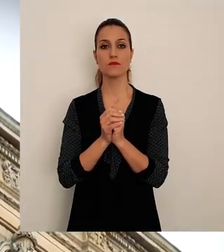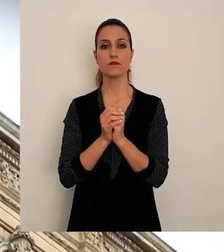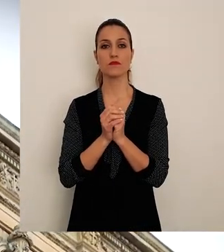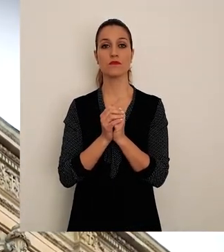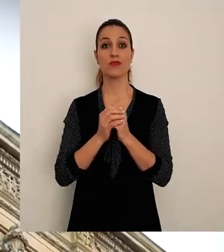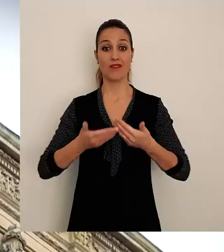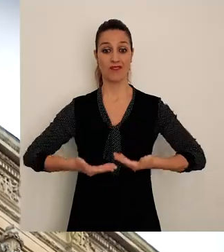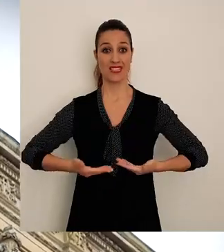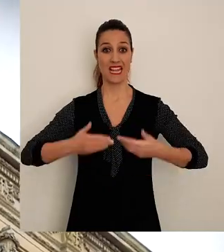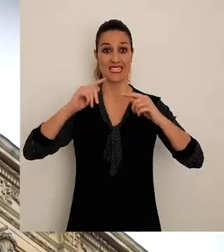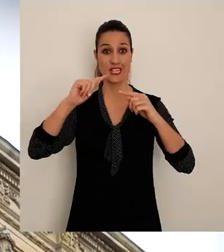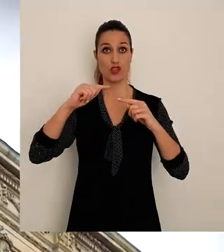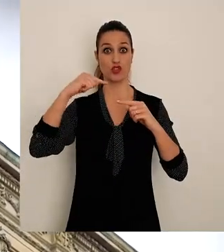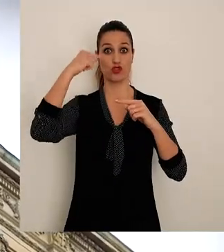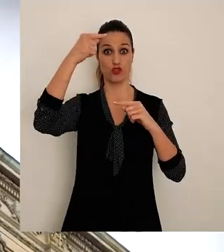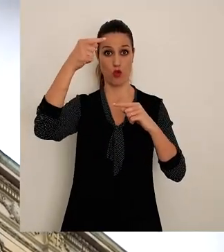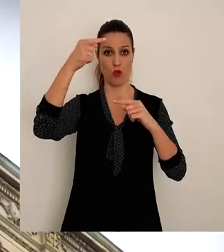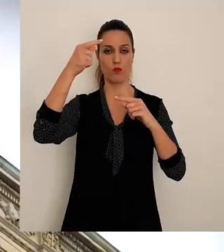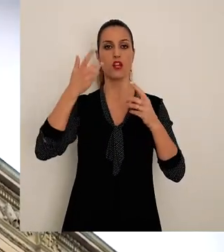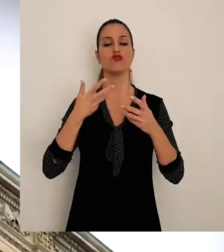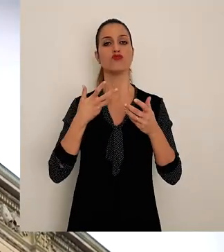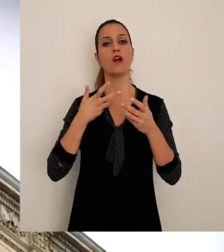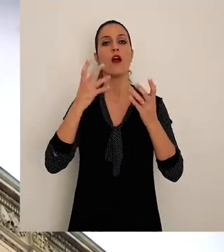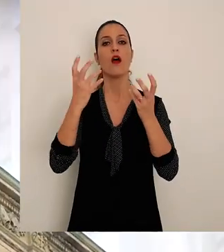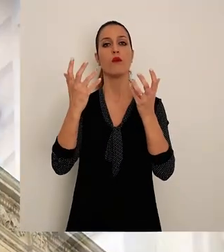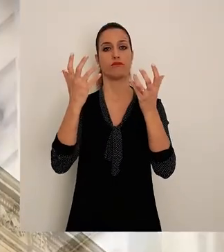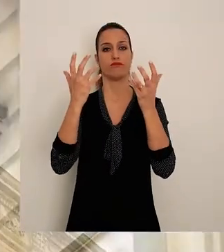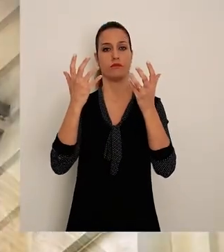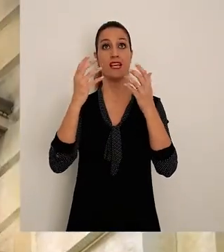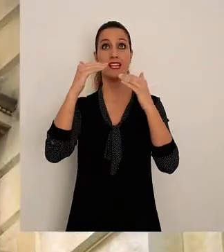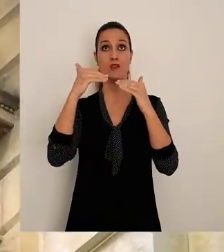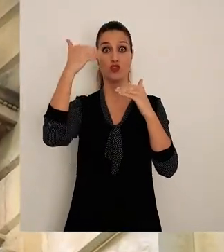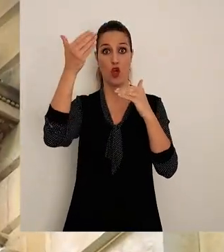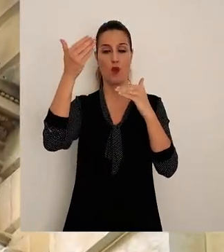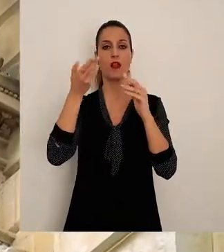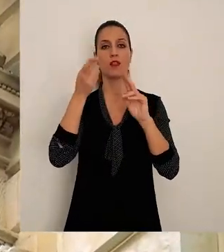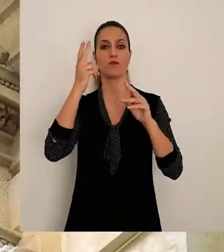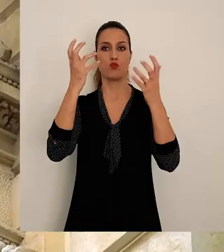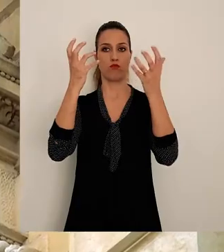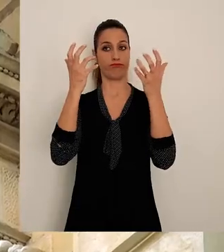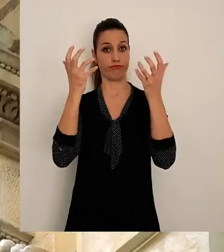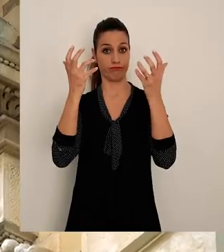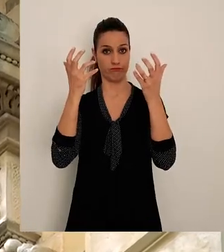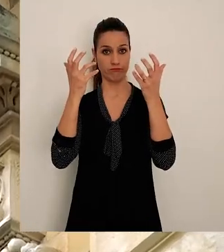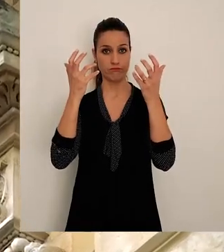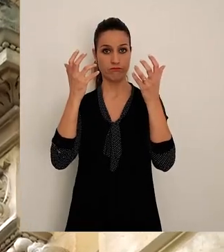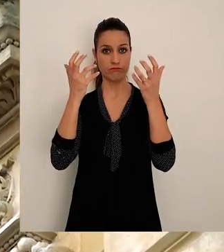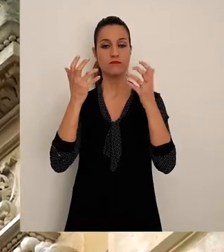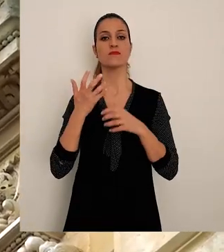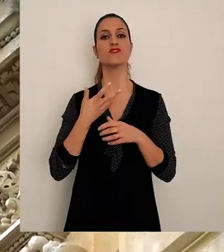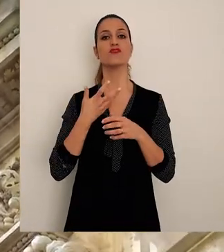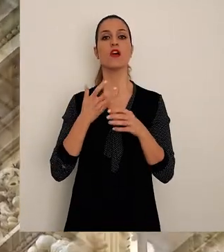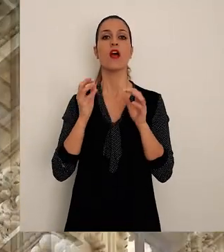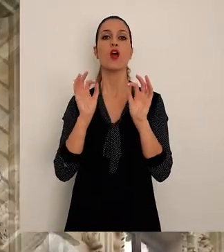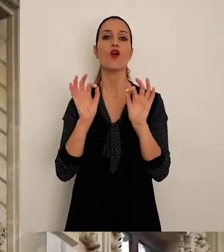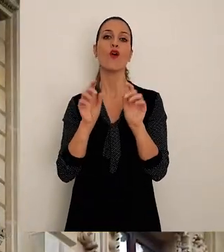Le decorazioni delle finestre del secondo ordine appaiono più esaltate, soprattutto nella loro parte superiore. Esse